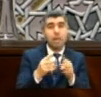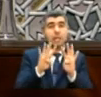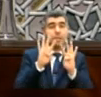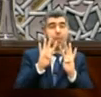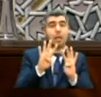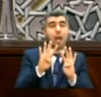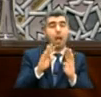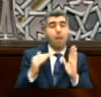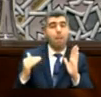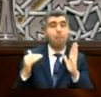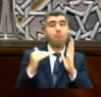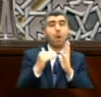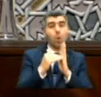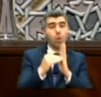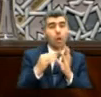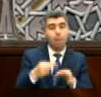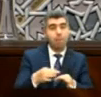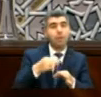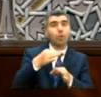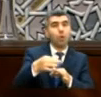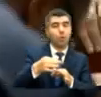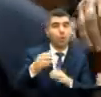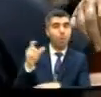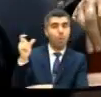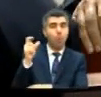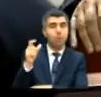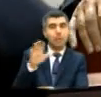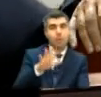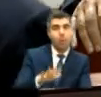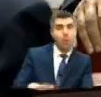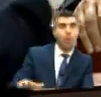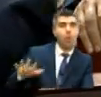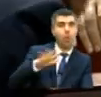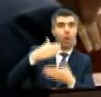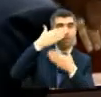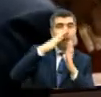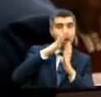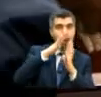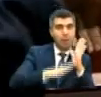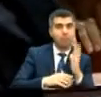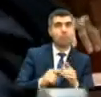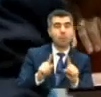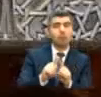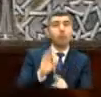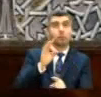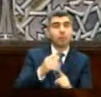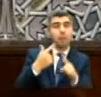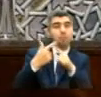ملايين ديال أمتار المربع المساجد، وأن هذا الشيء هذا كيستحق أنه تعطى ليه واحد